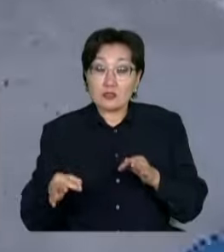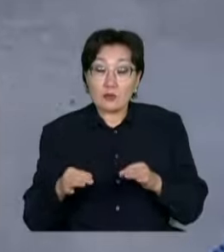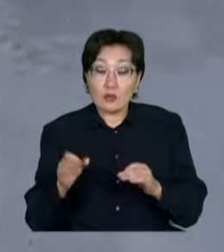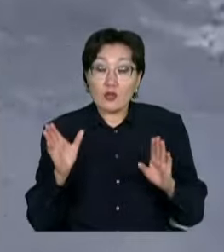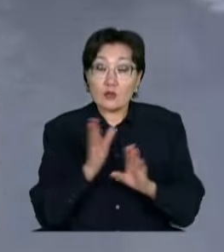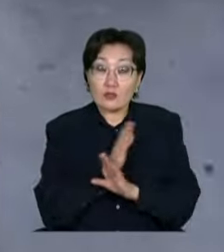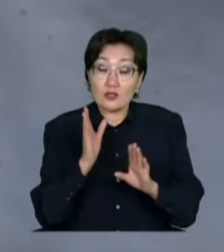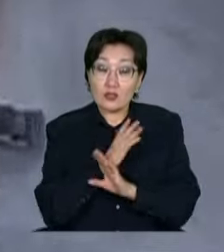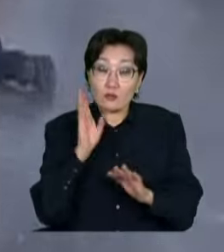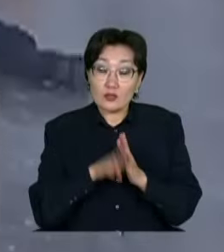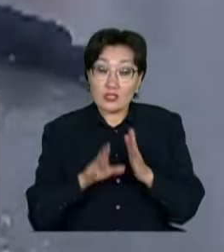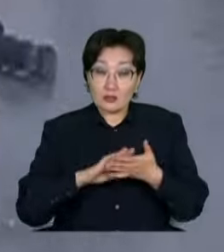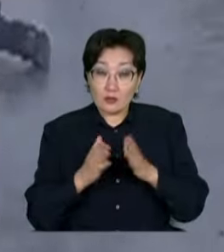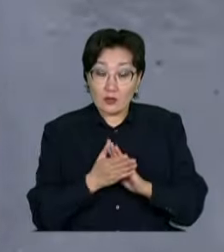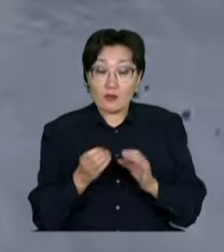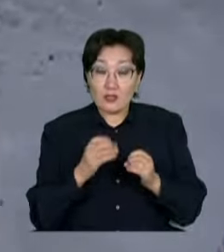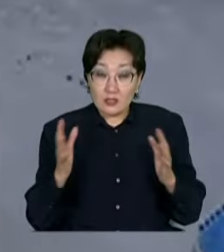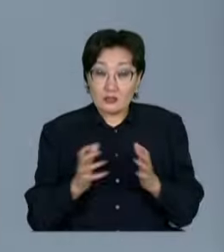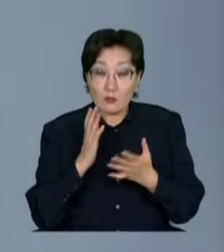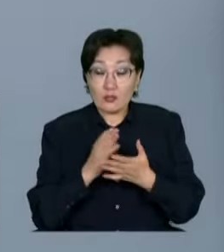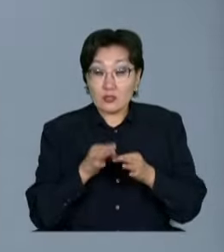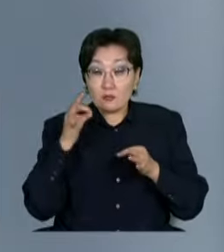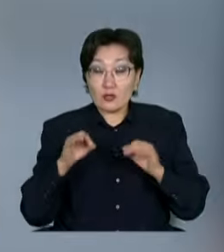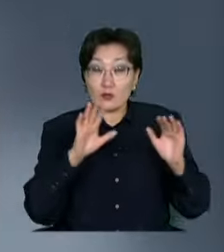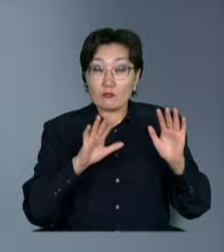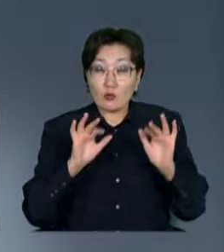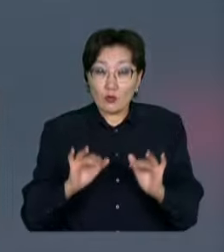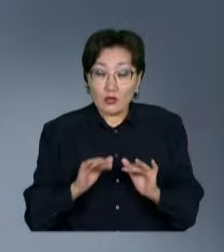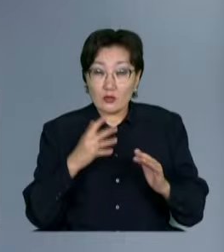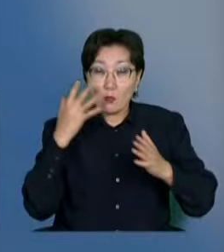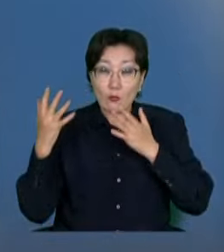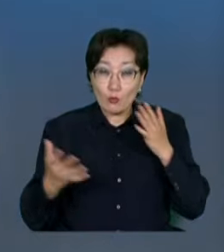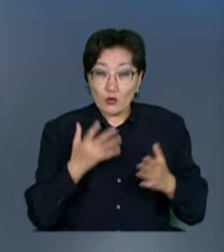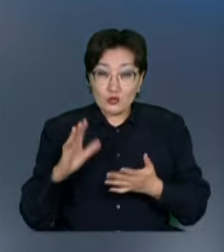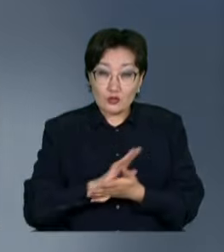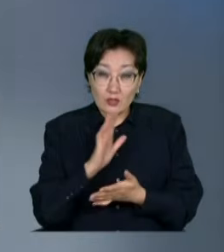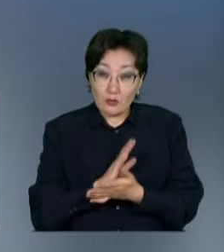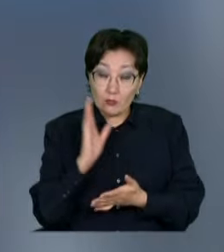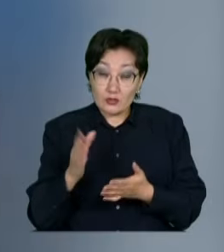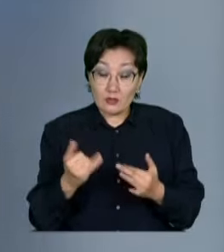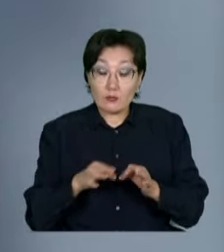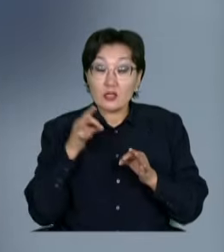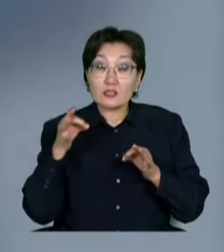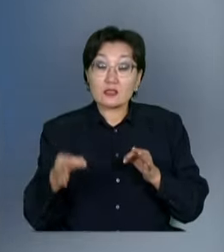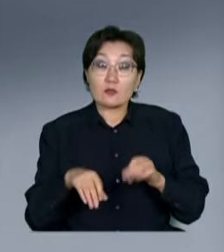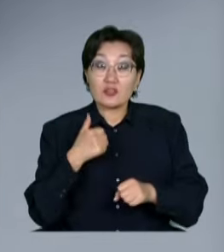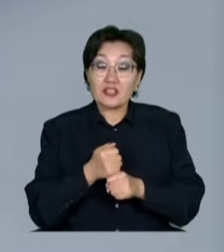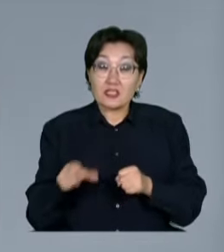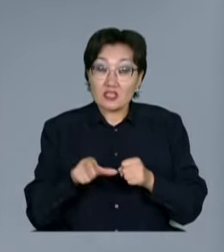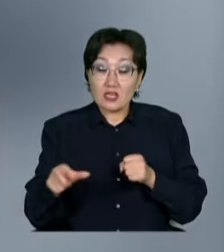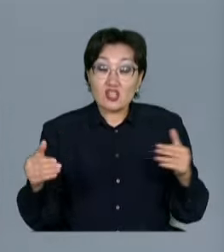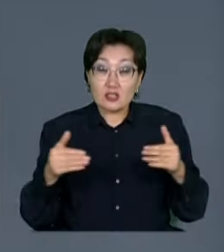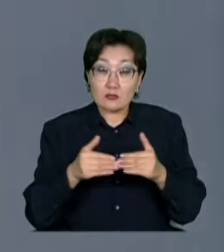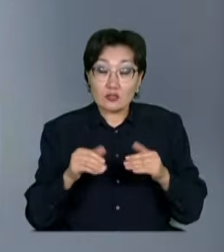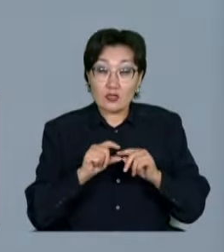қолайсыз күн райы әлі де сақталады. Синоптиктер өңірде қар, боран, көктайғақ күтіледі дейді. Қазір өңірде негізгі тас жолдар